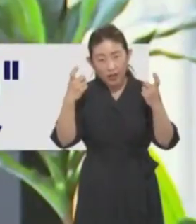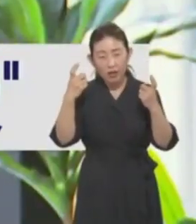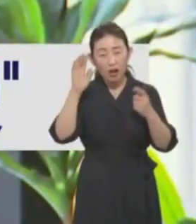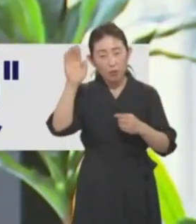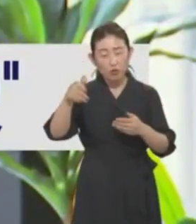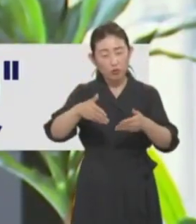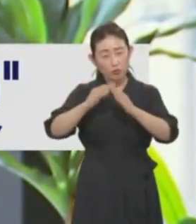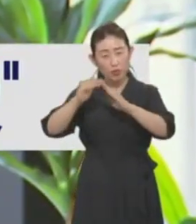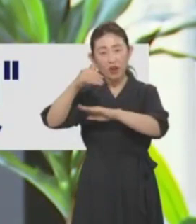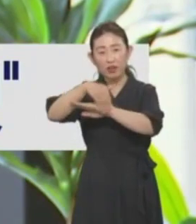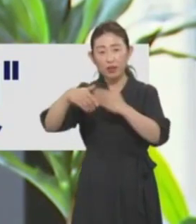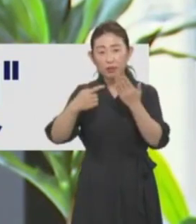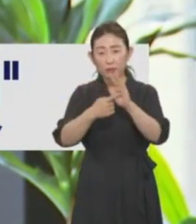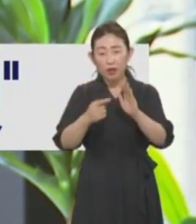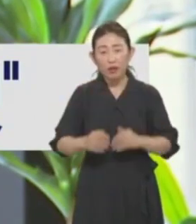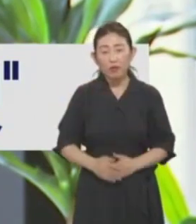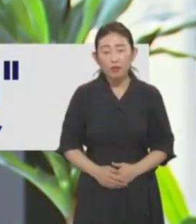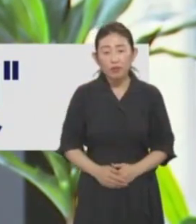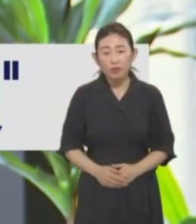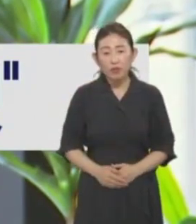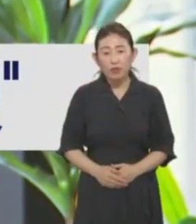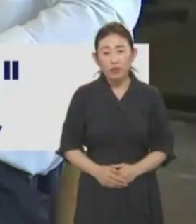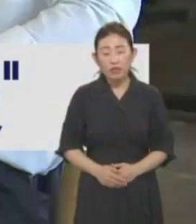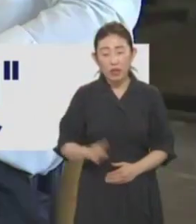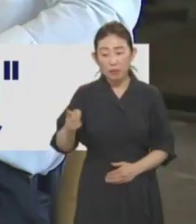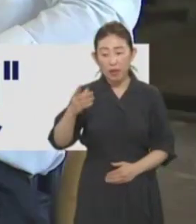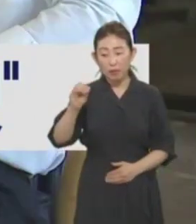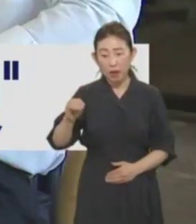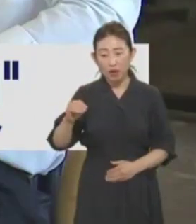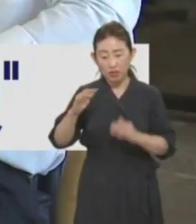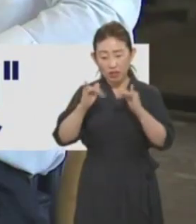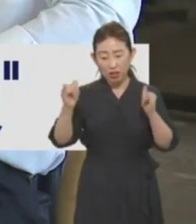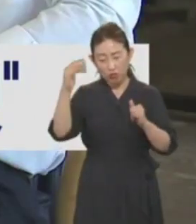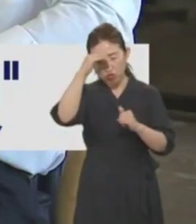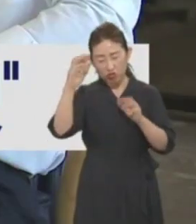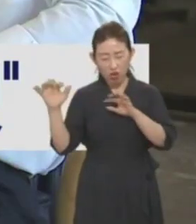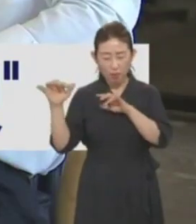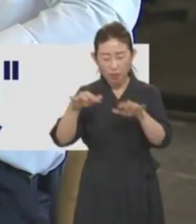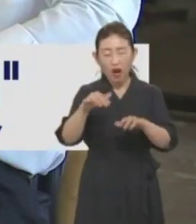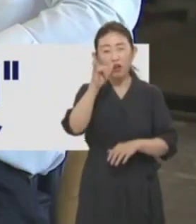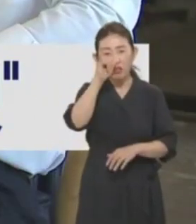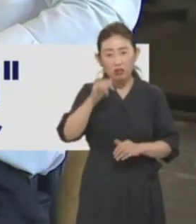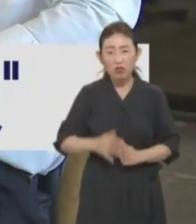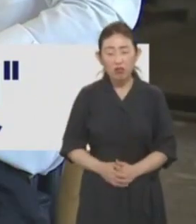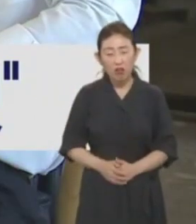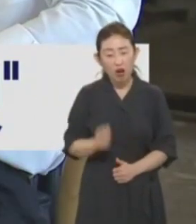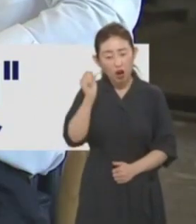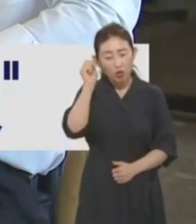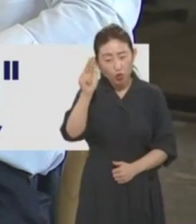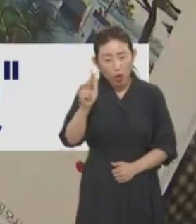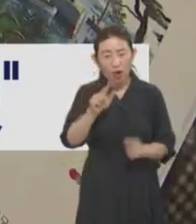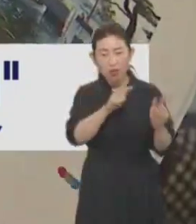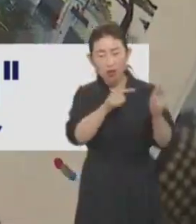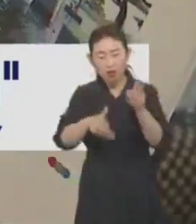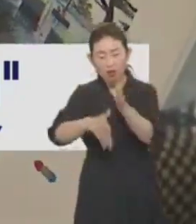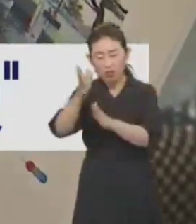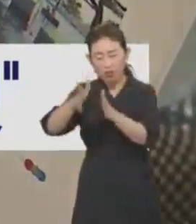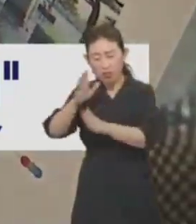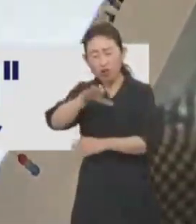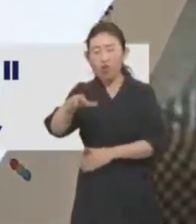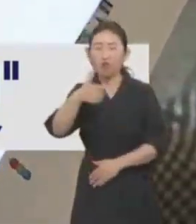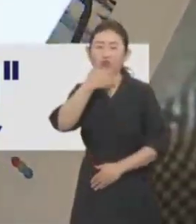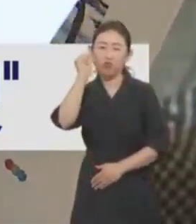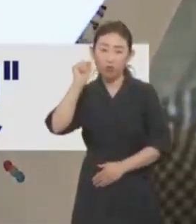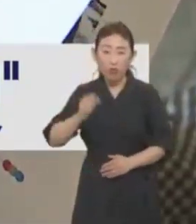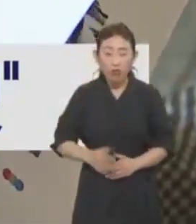발표했습니다. 백 시장은 논산에 연간 100만 명 이상의 방문객이 찾고 있지만 관광객 유입 콘텐츠와 시설이